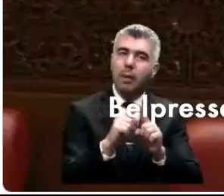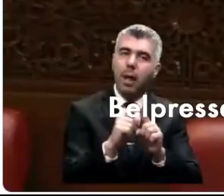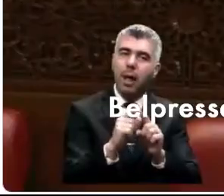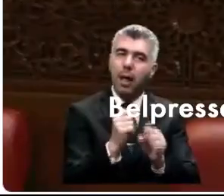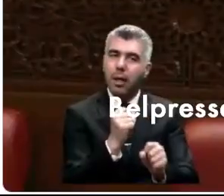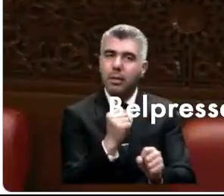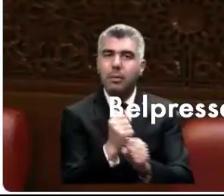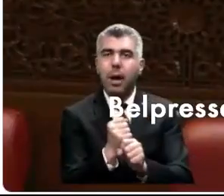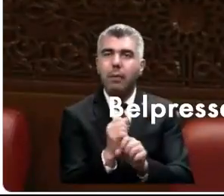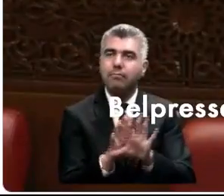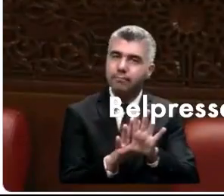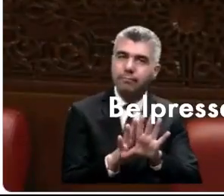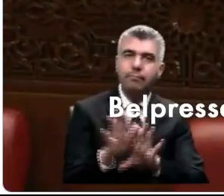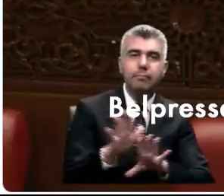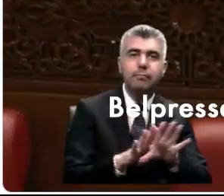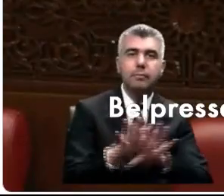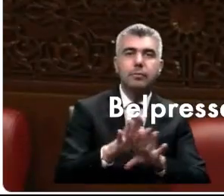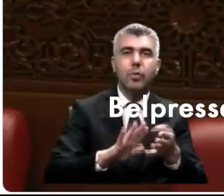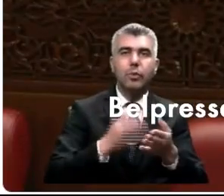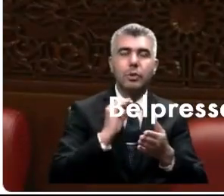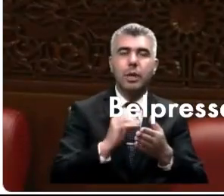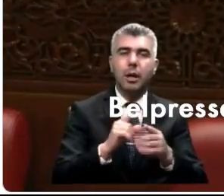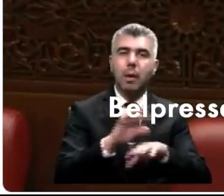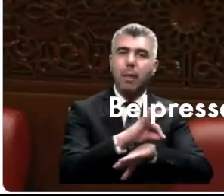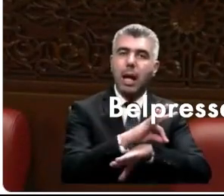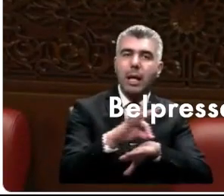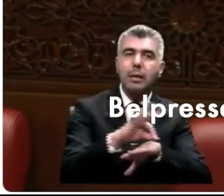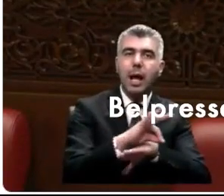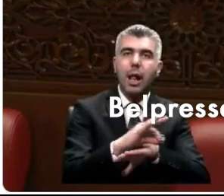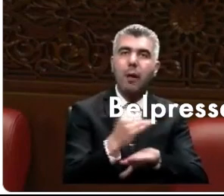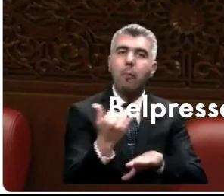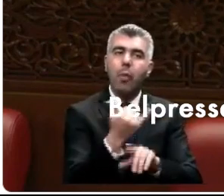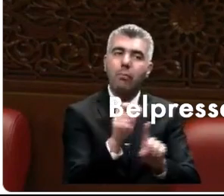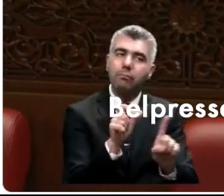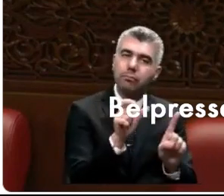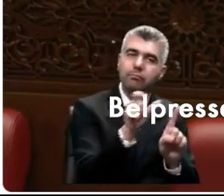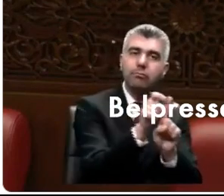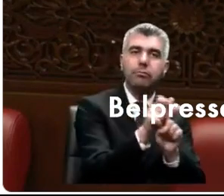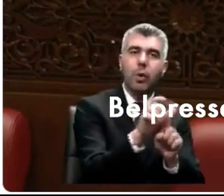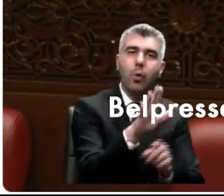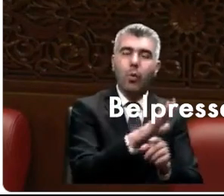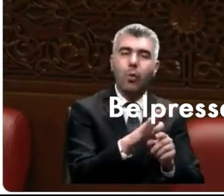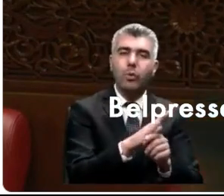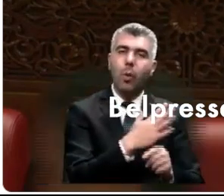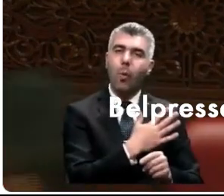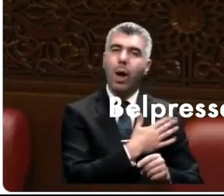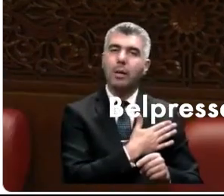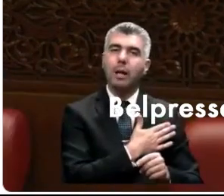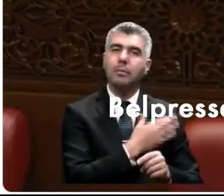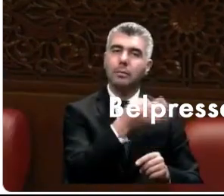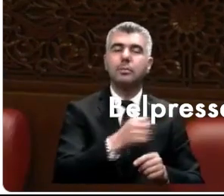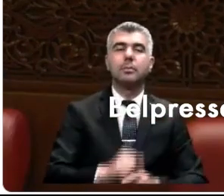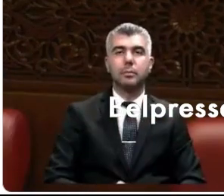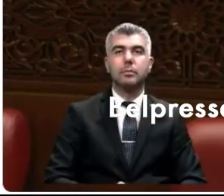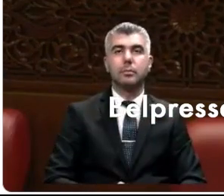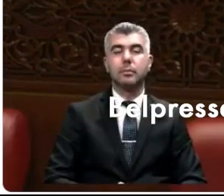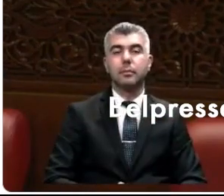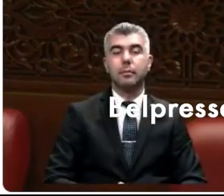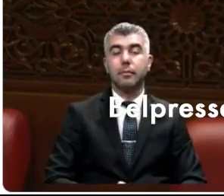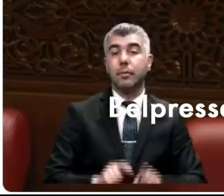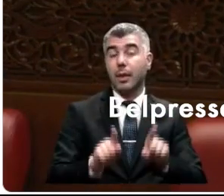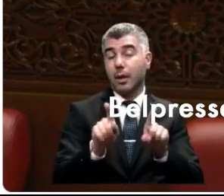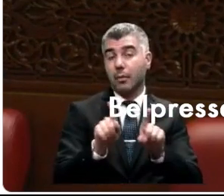ان القطاعات المعنيه والادارات المعنيه تهتم بهم باش هما كتموا بهذا الوطن وهذا ايجابي جدا عوده